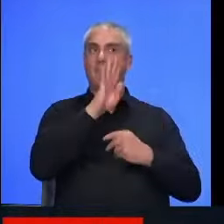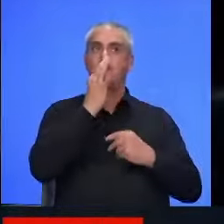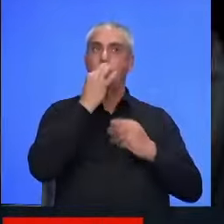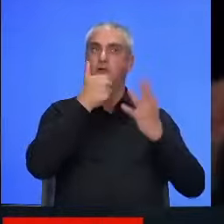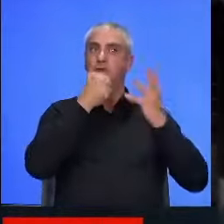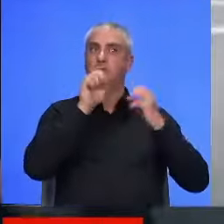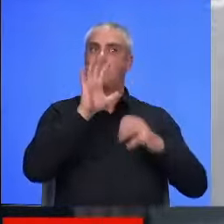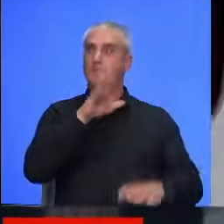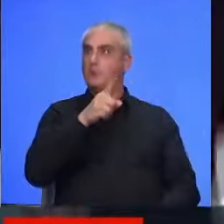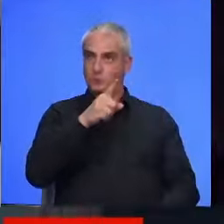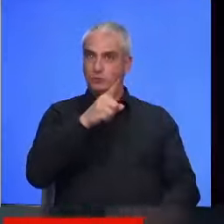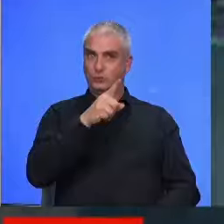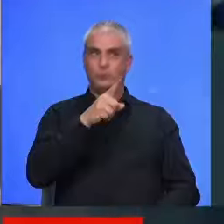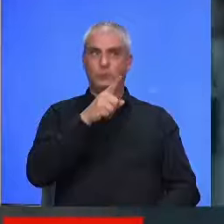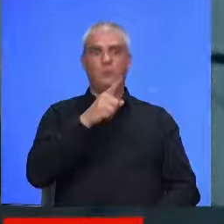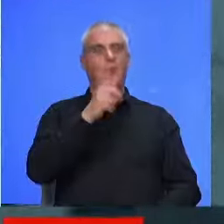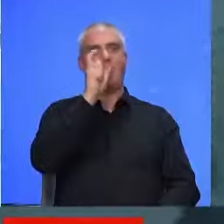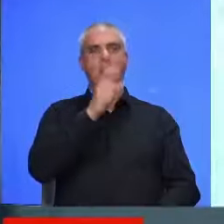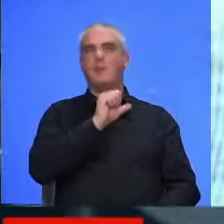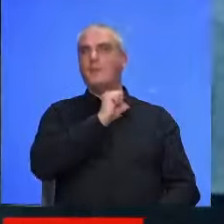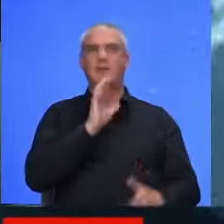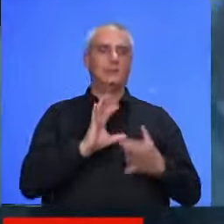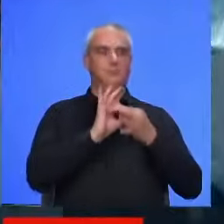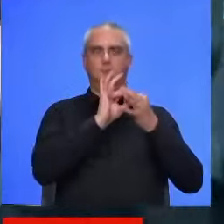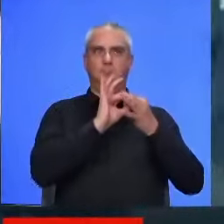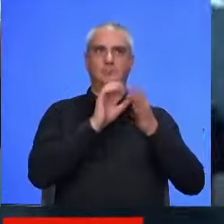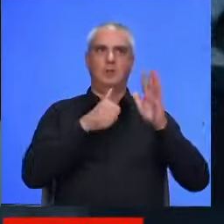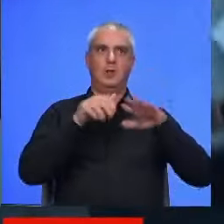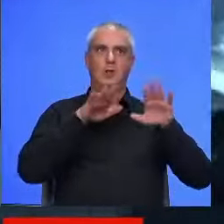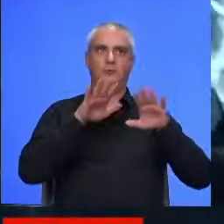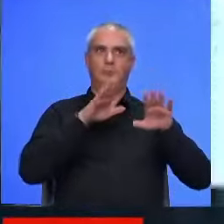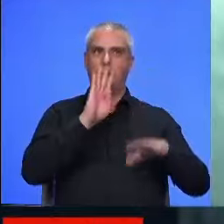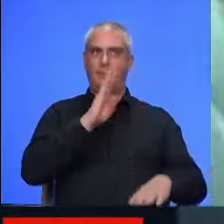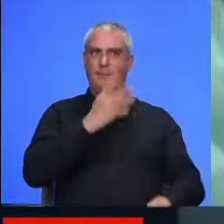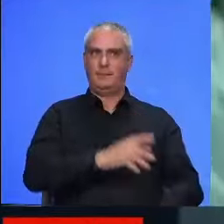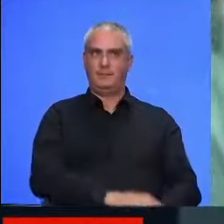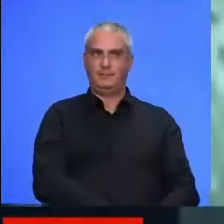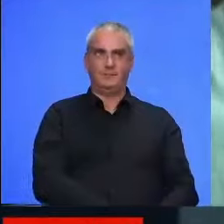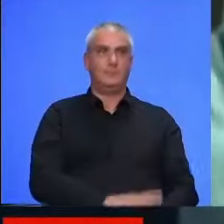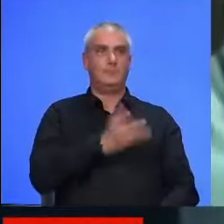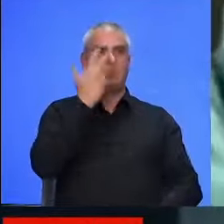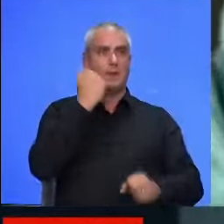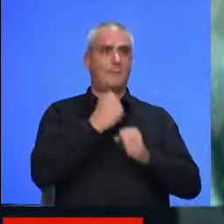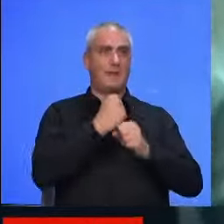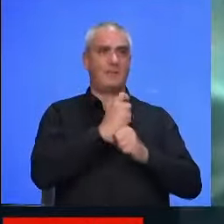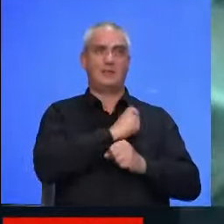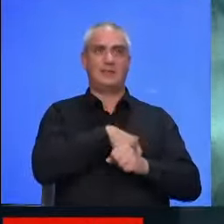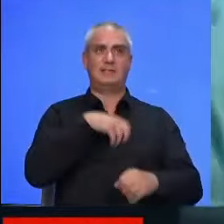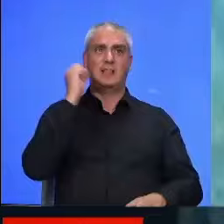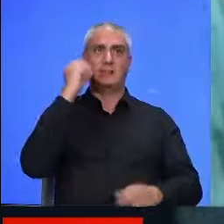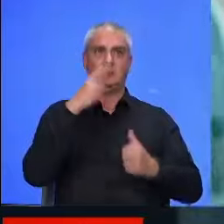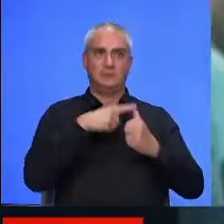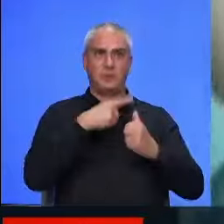בן ה-65, הוא האדם הקרוב ביותר לראש הממשלה. מי שעבד בעבר בעיריית נס ציונה